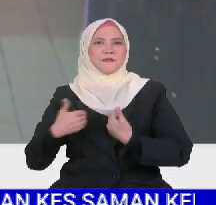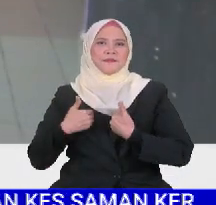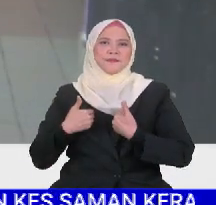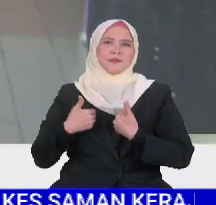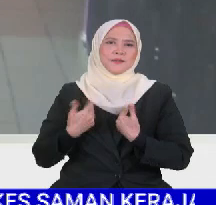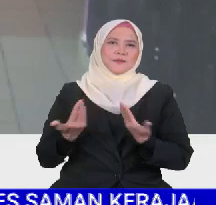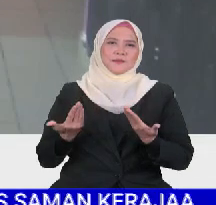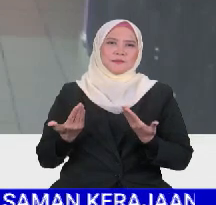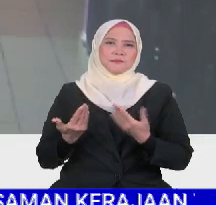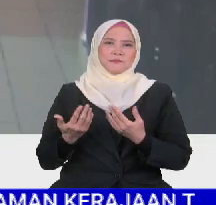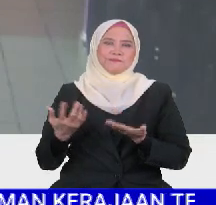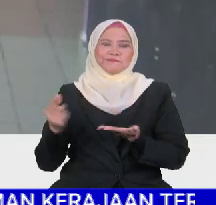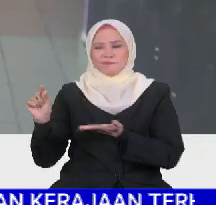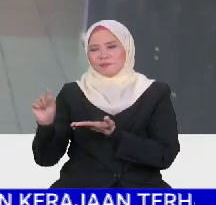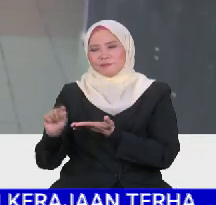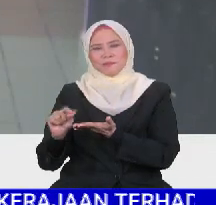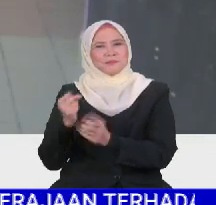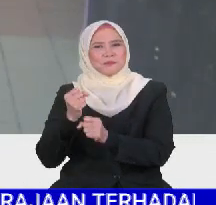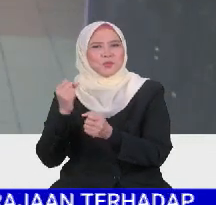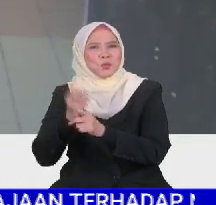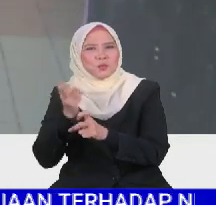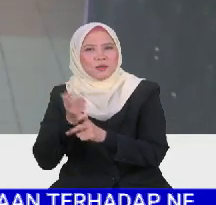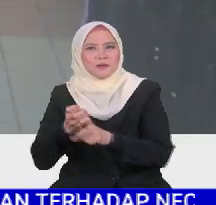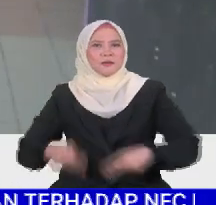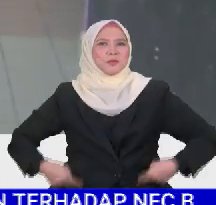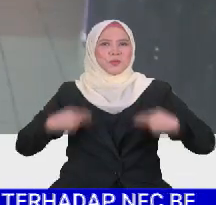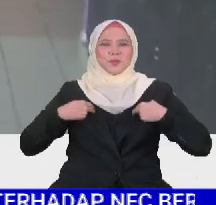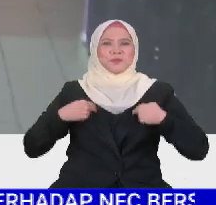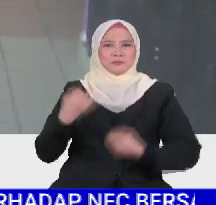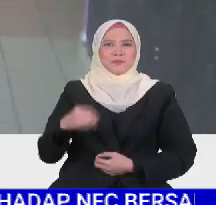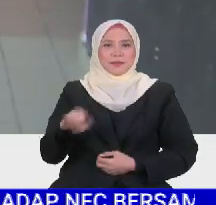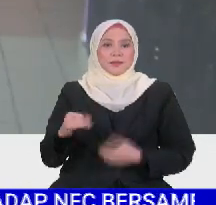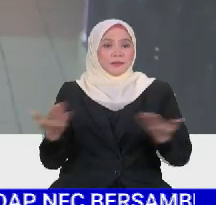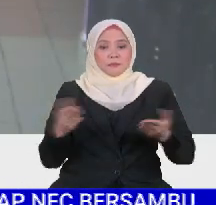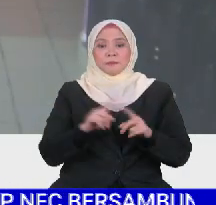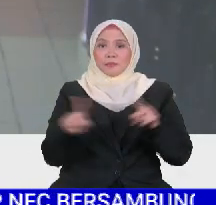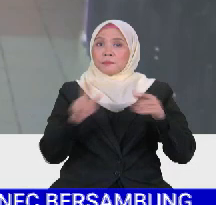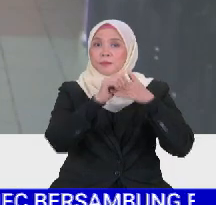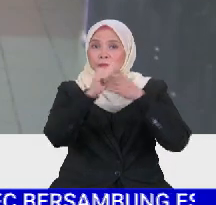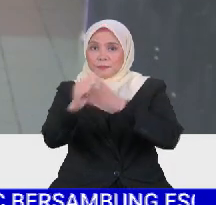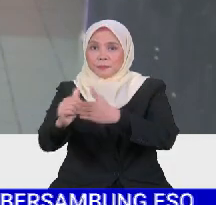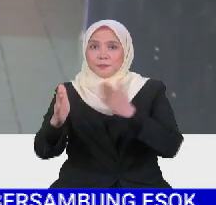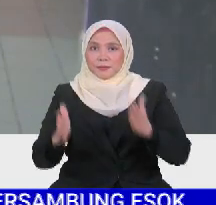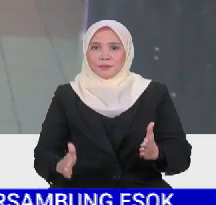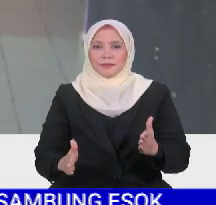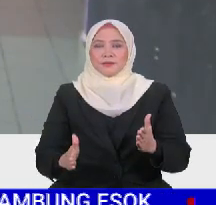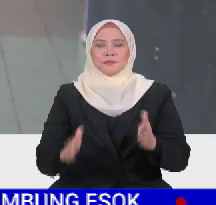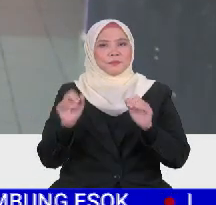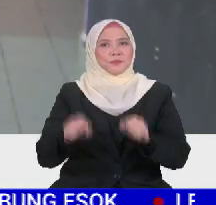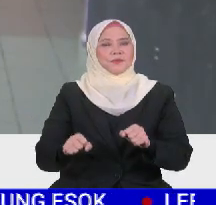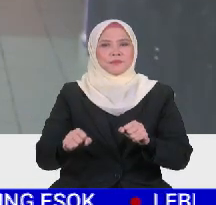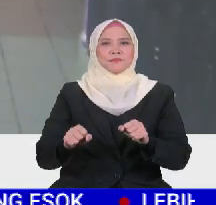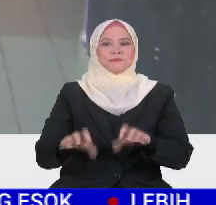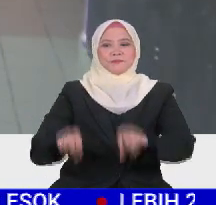kurang pendapatan untuk menyerah hidup mereka Jadi sebagai seorang pemimpin itu haruslah mengambil